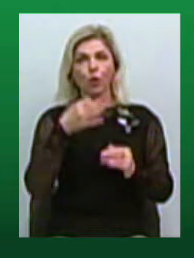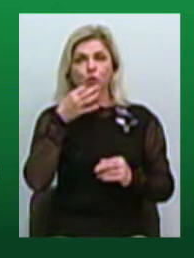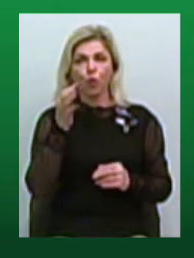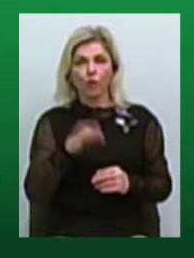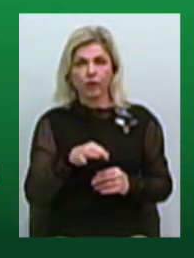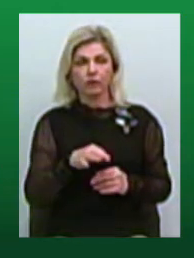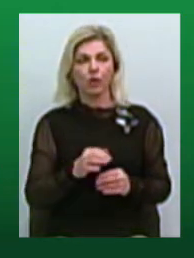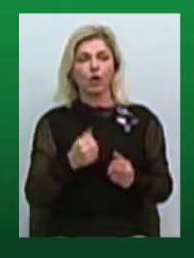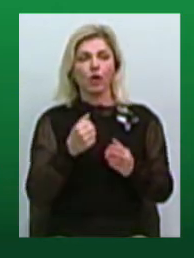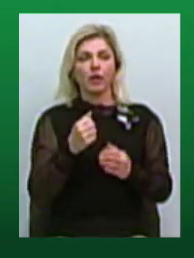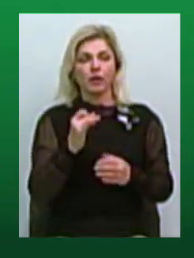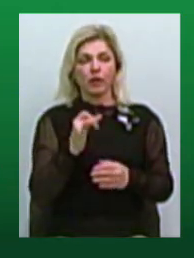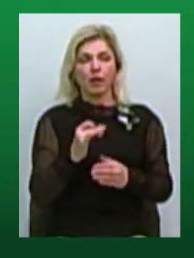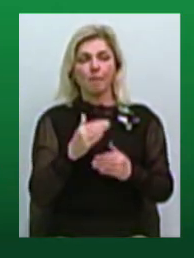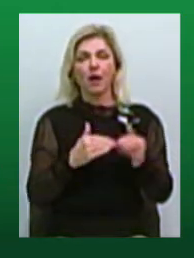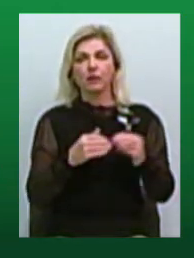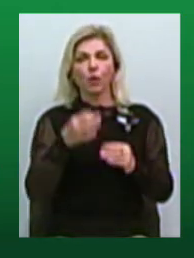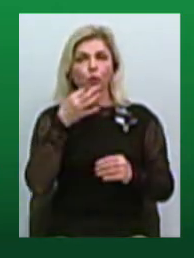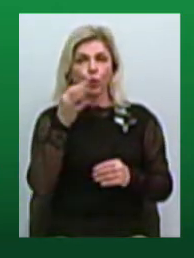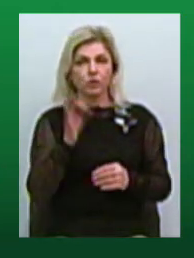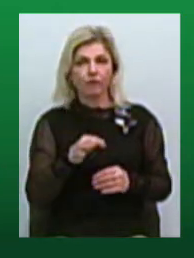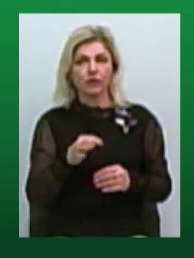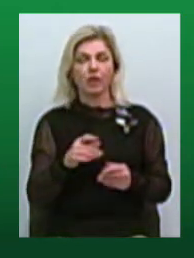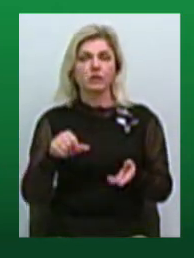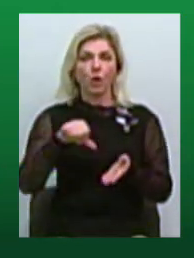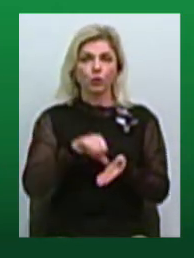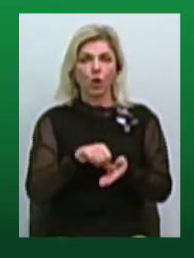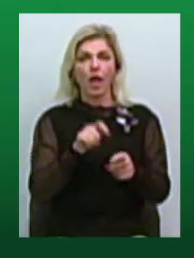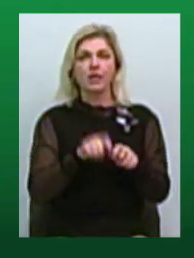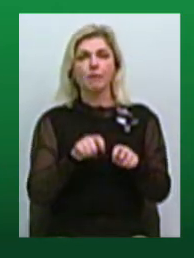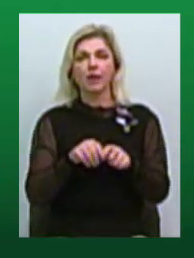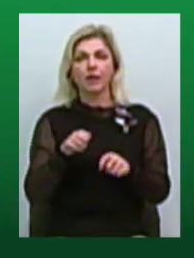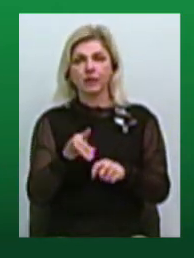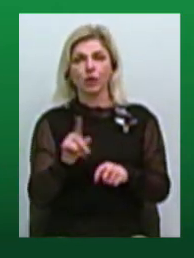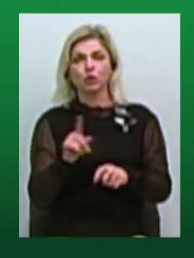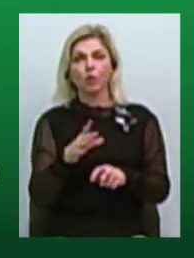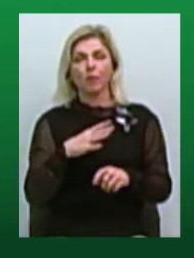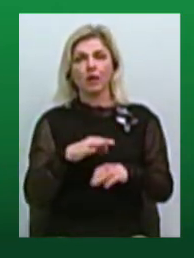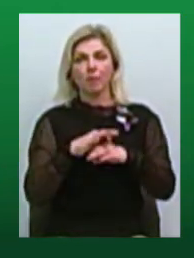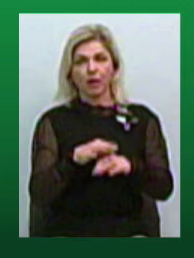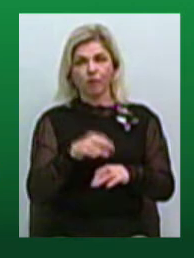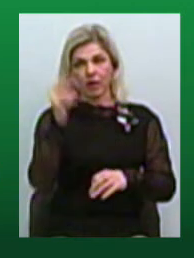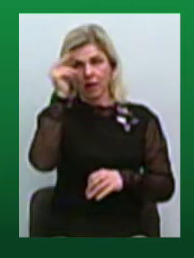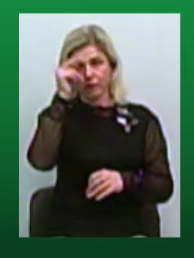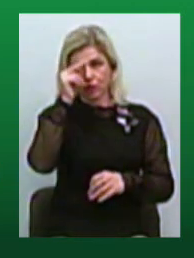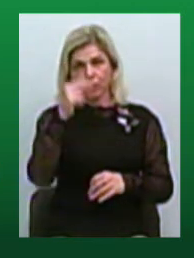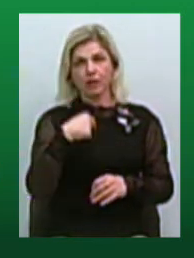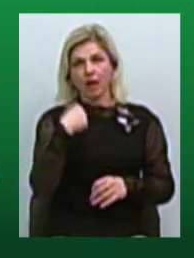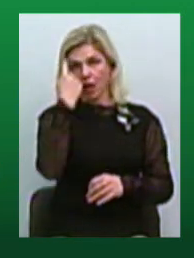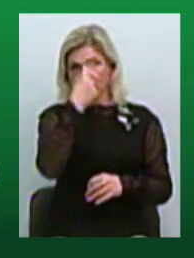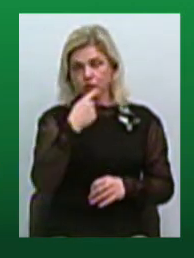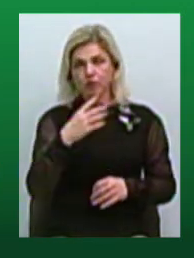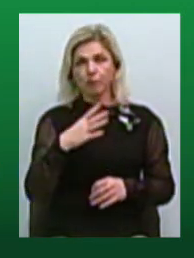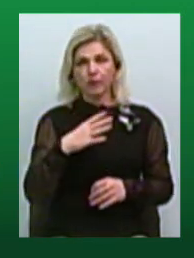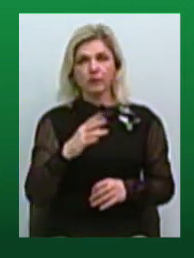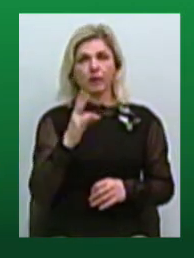До практичного вивчення практичного досвіду залучаються експерти, які проходили навчання. Я особисто проходила навчання